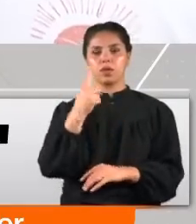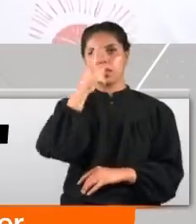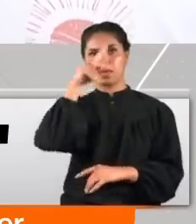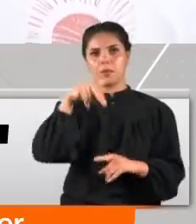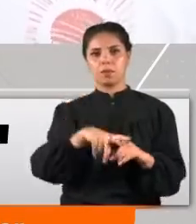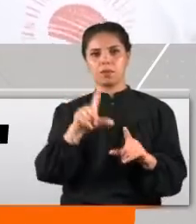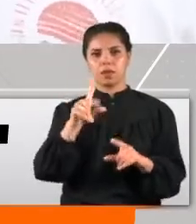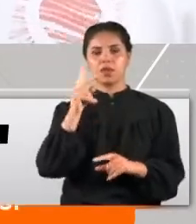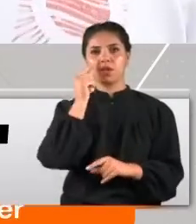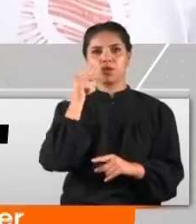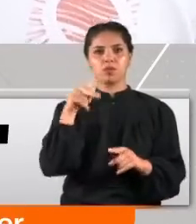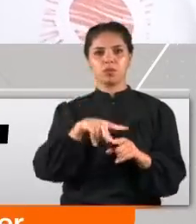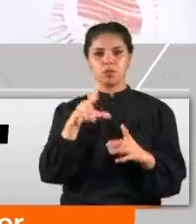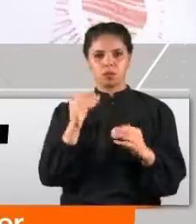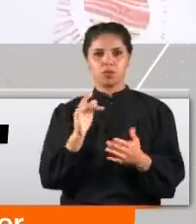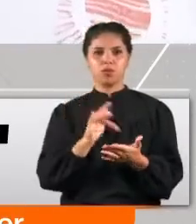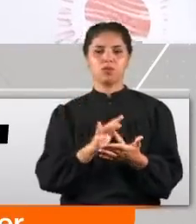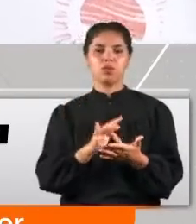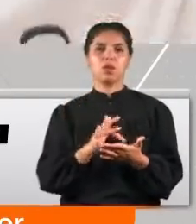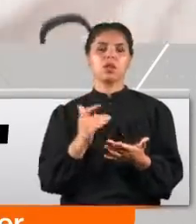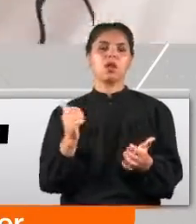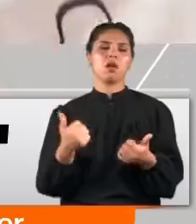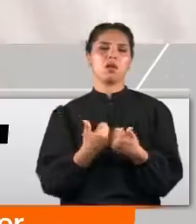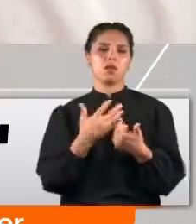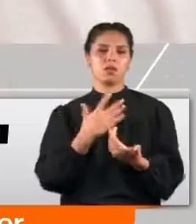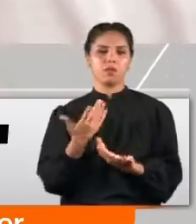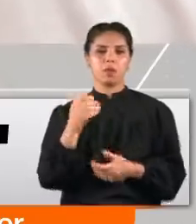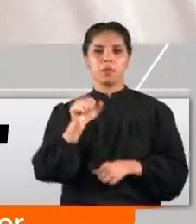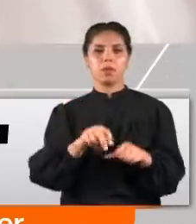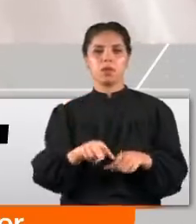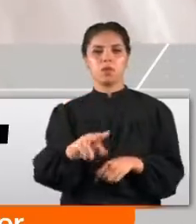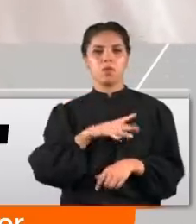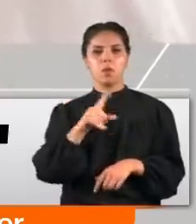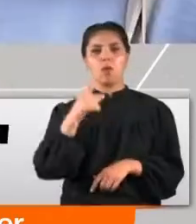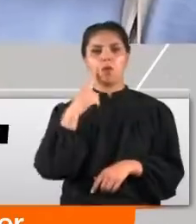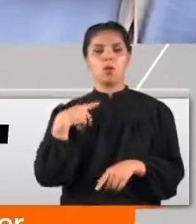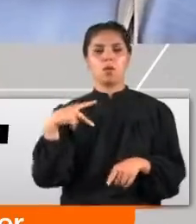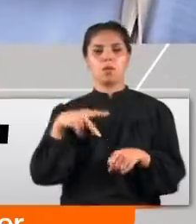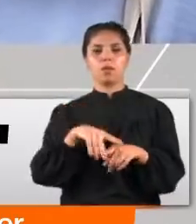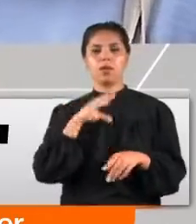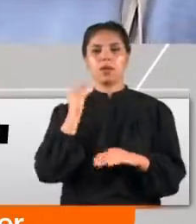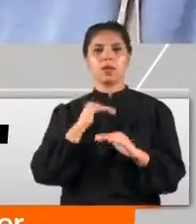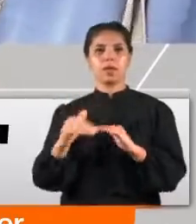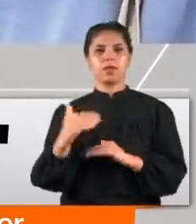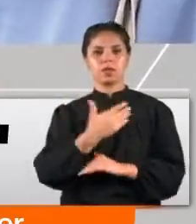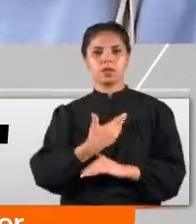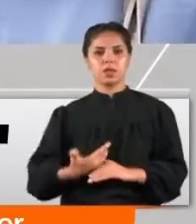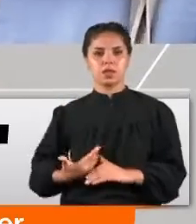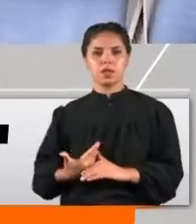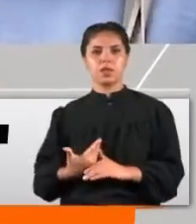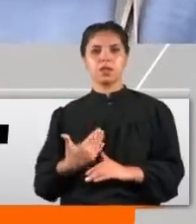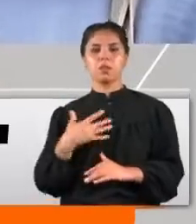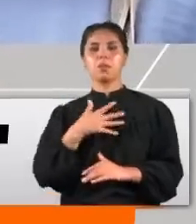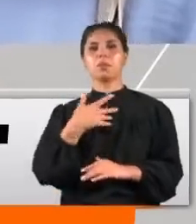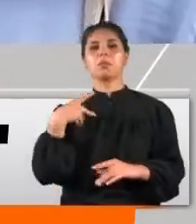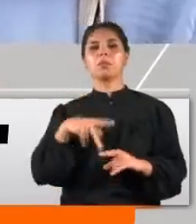gerekiyor. İkili binildiği takdirde kazaya sebebiyet zaten. Bisiklet yolları var zaten, o yollarda kullanıyorum. Gençler seviyor. Hani ne kadar binmesem